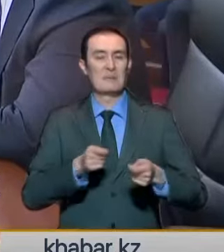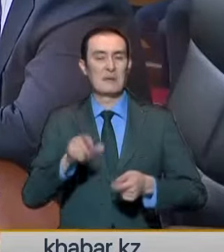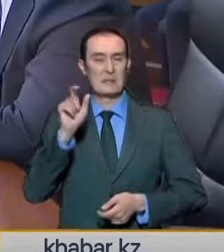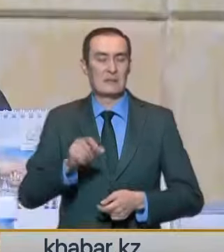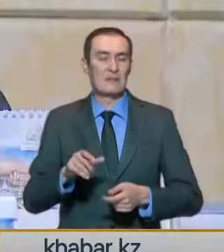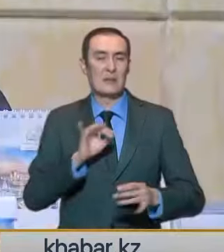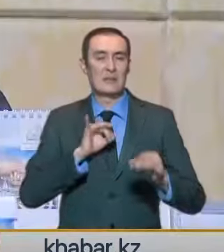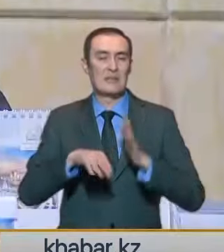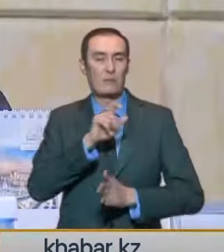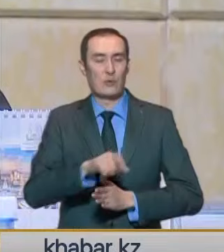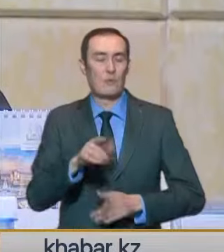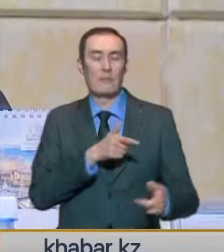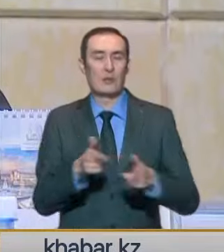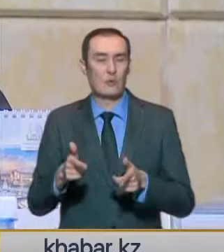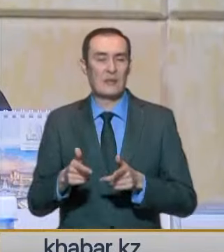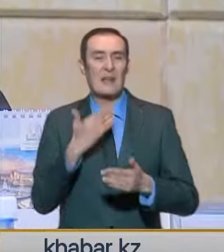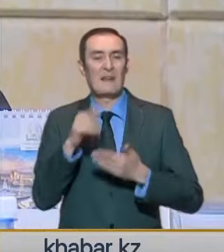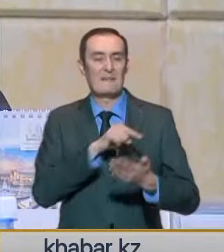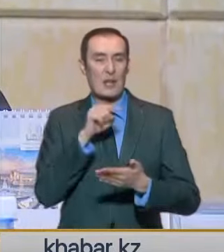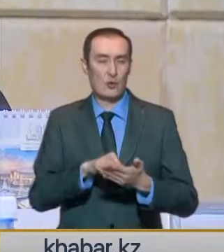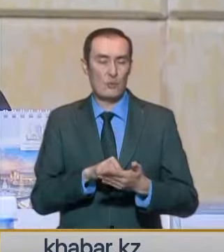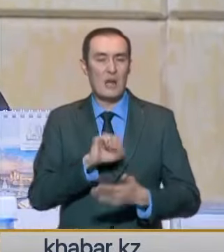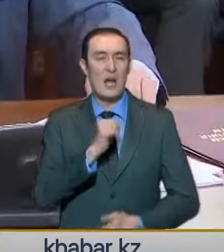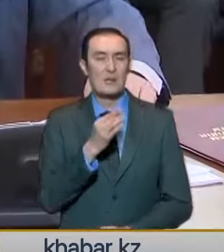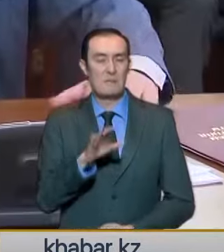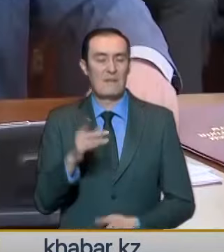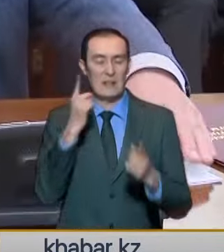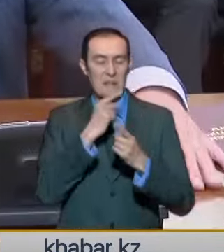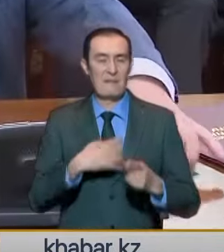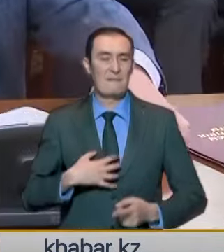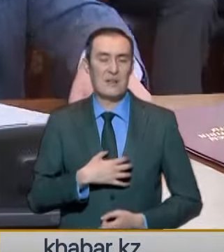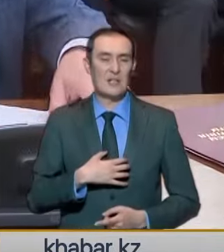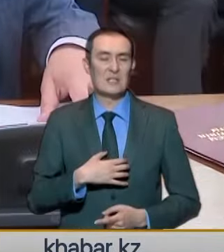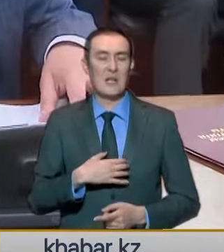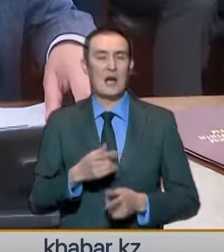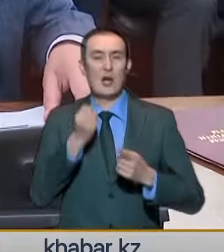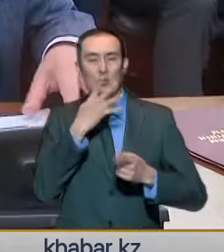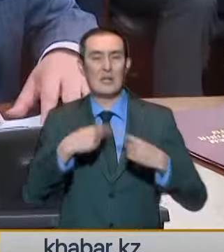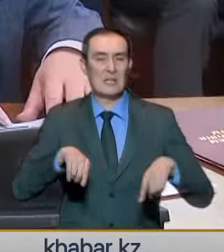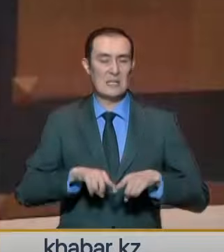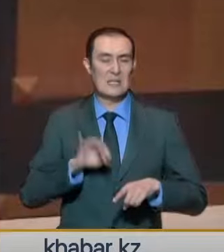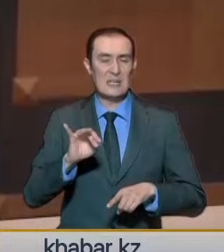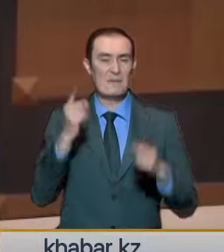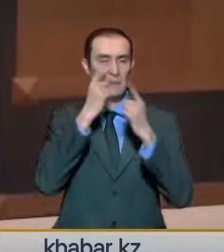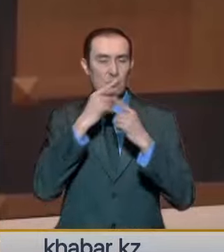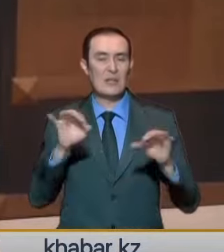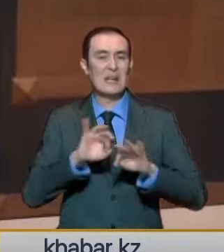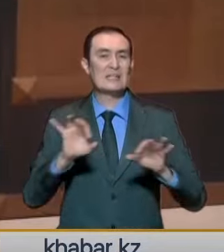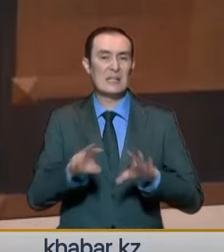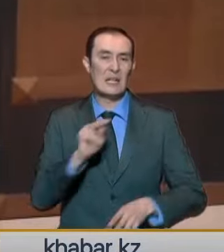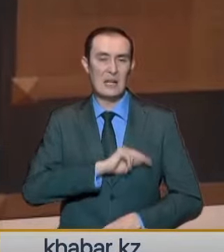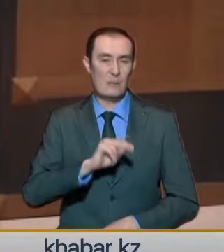говорил с депутатами о подготовке также к референдуму маули ашимбаев отметил важность качественной организации и информационно-разъяснительной